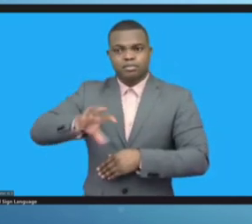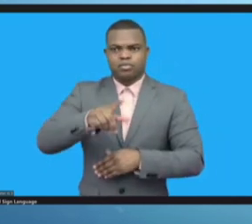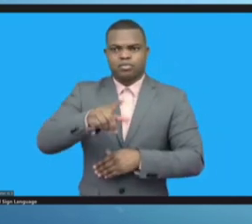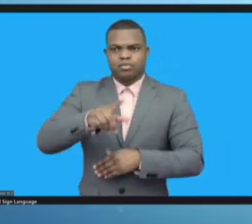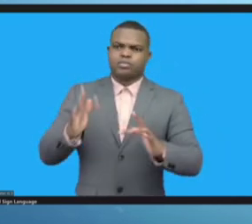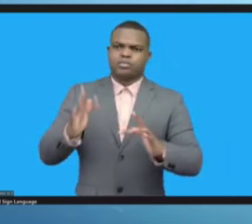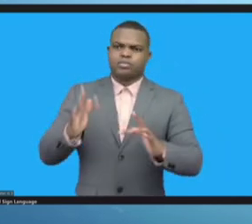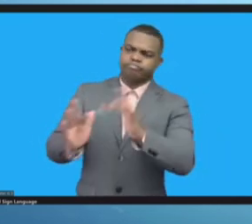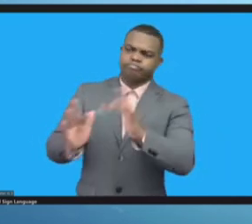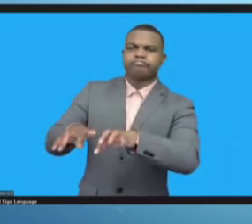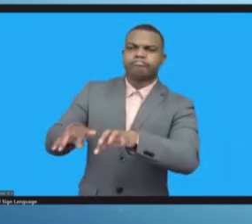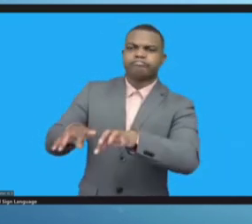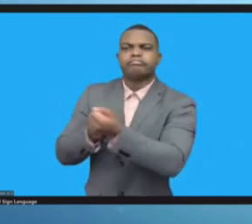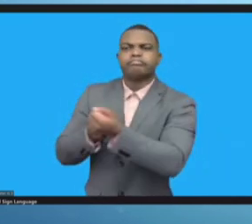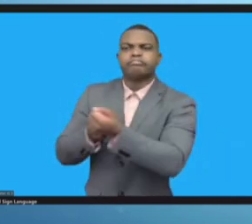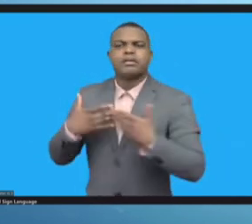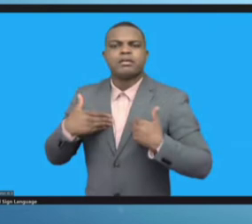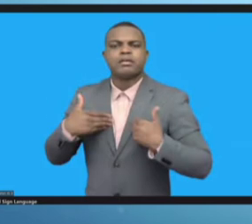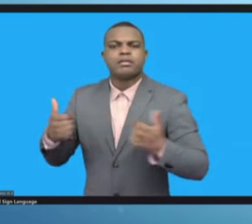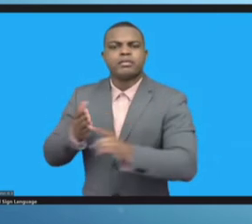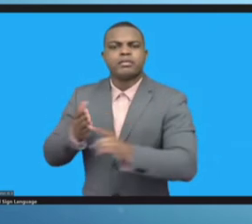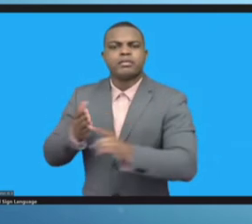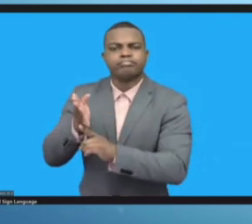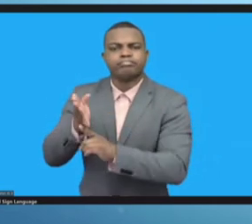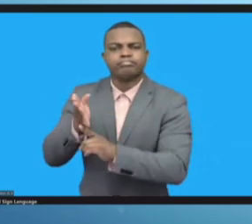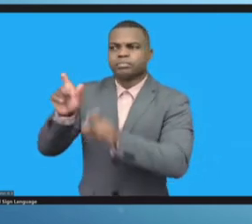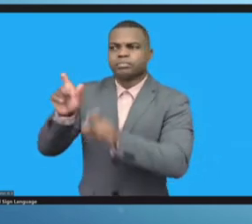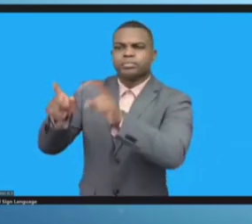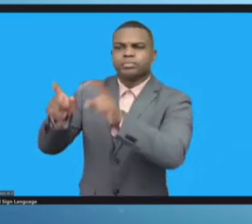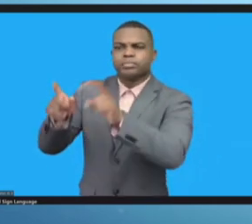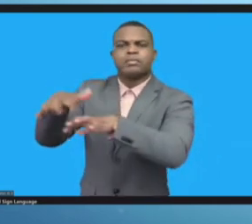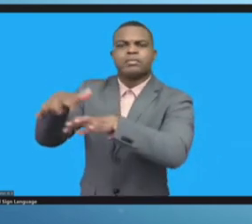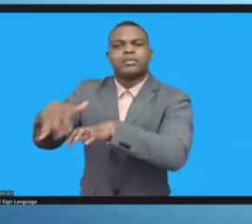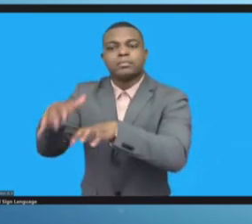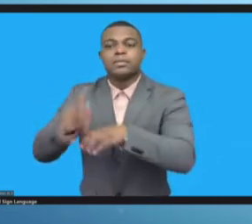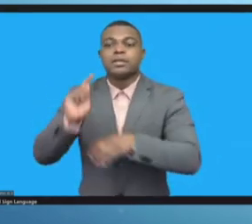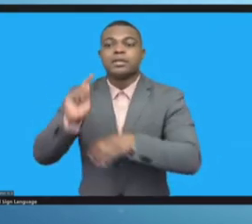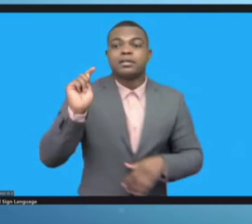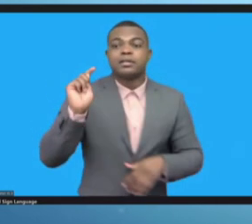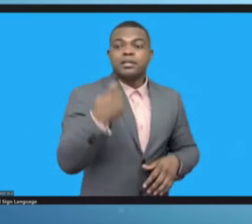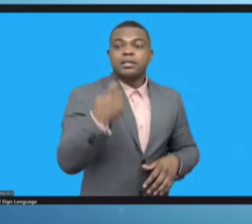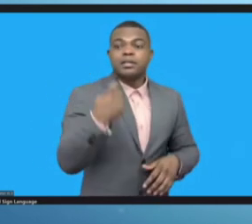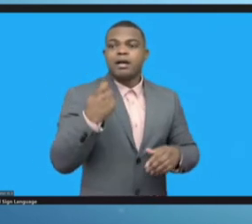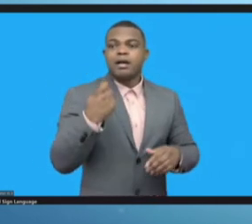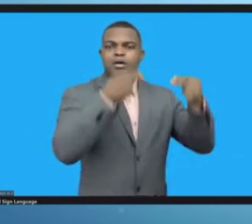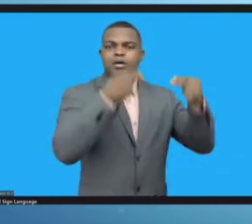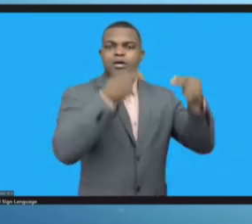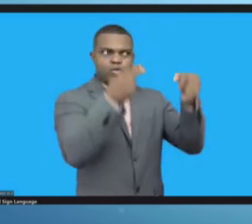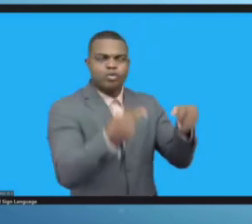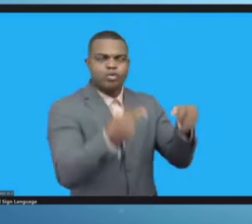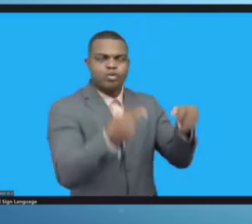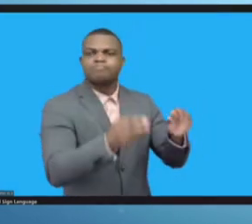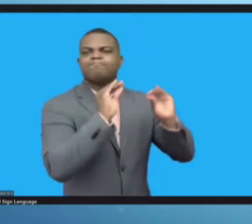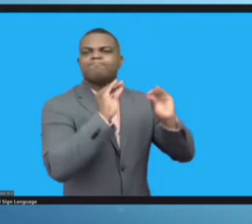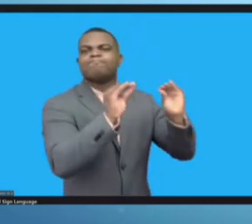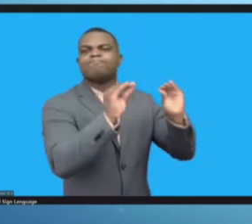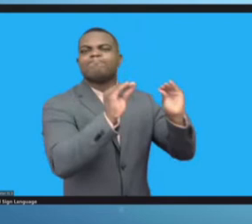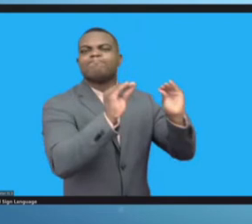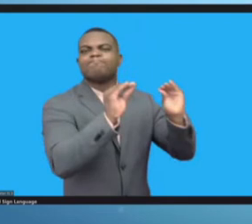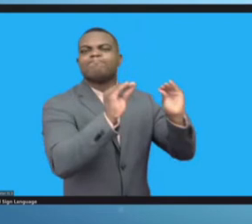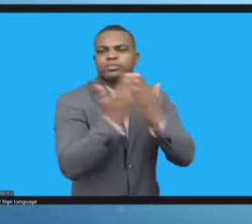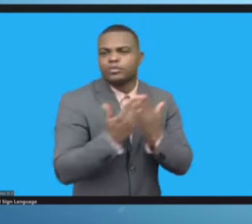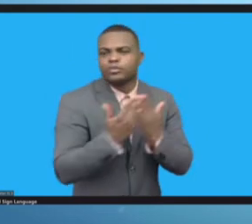données et ce chiffre ne fait que grandir pour que cette plateforme africaine, un exemple